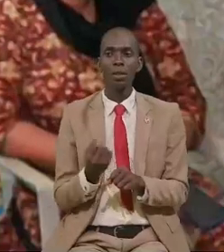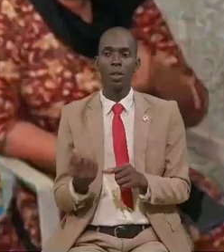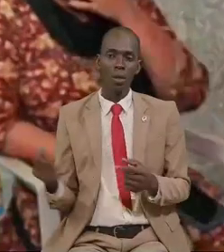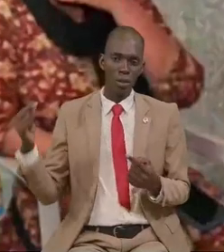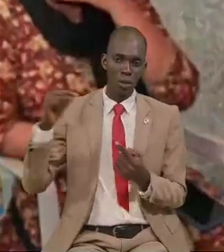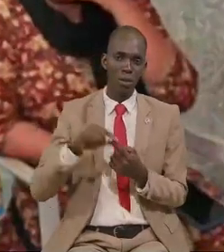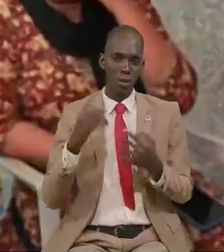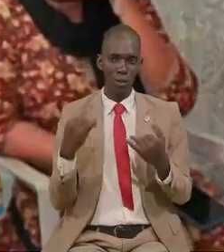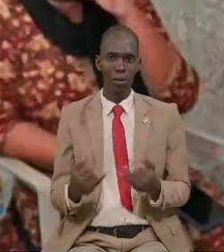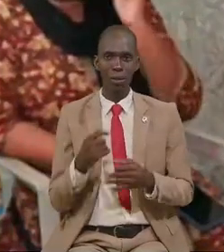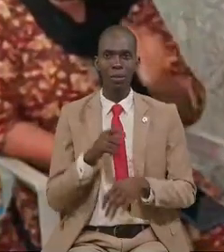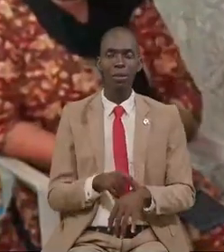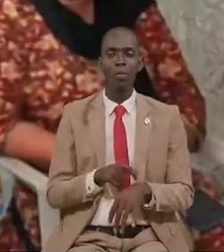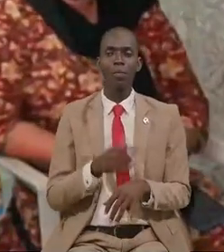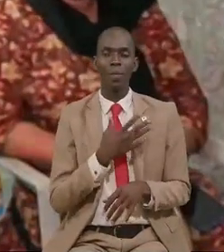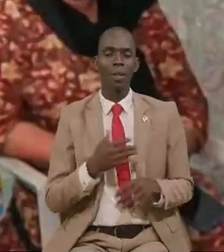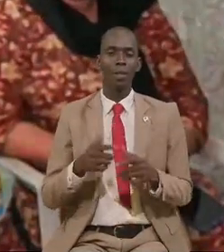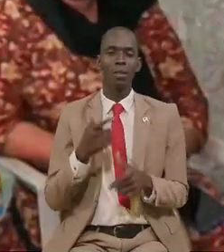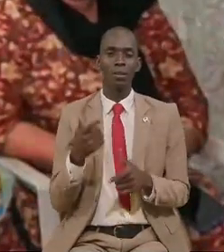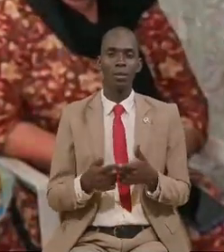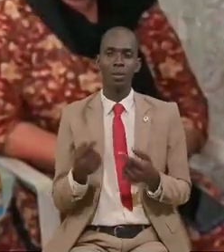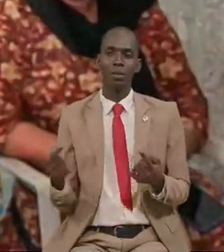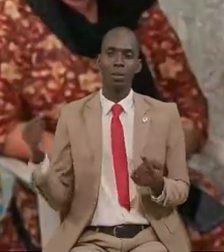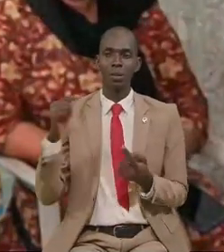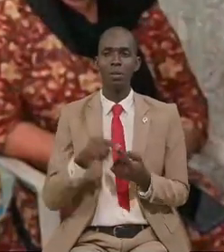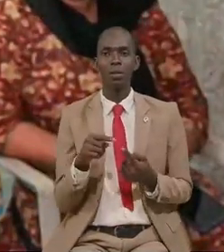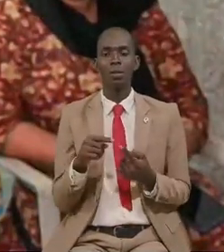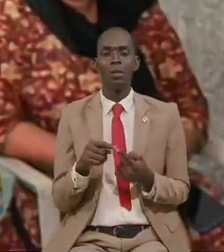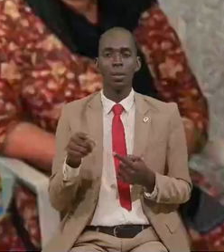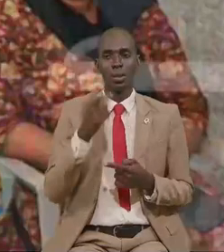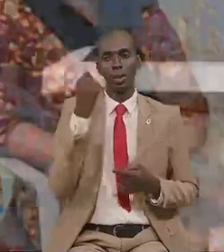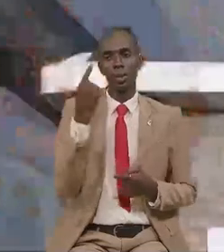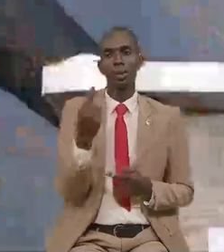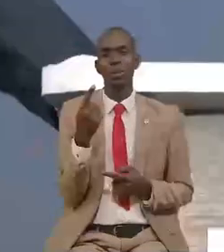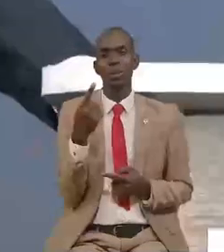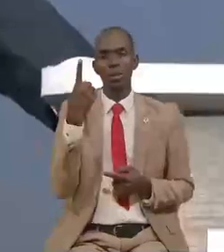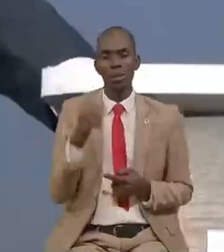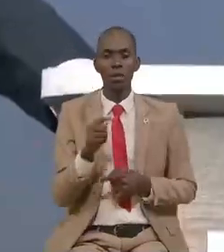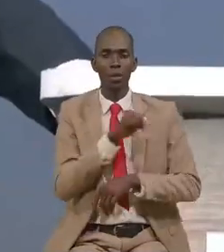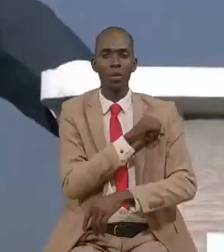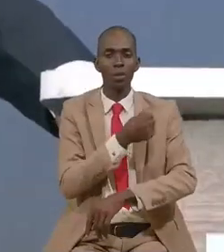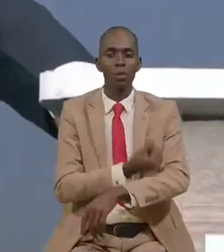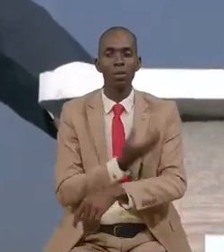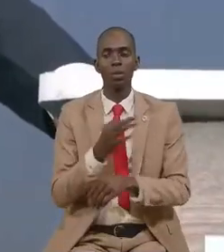cette période et jusqu'à la fin, vous comprenez, l'autorité de Jésus